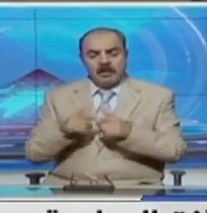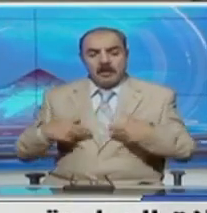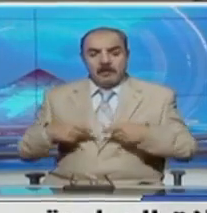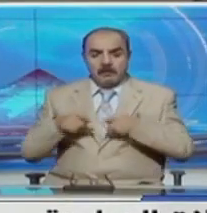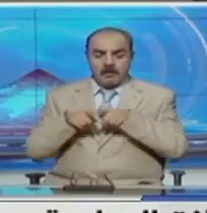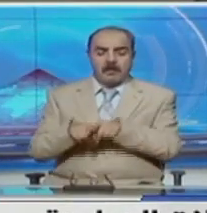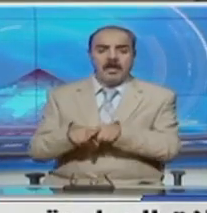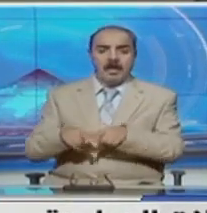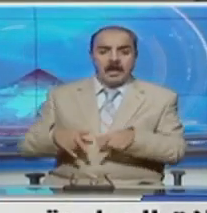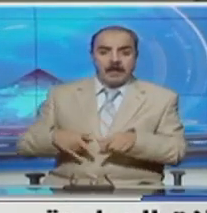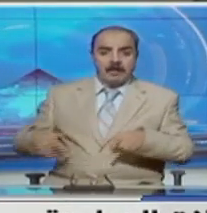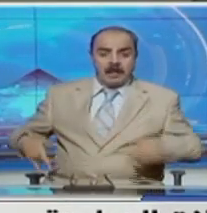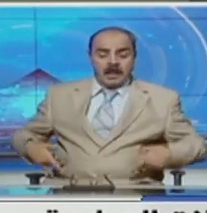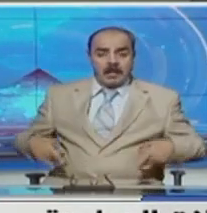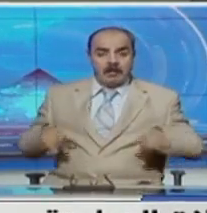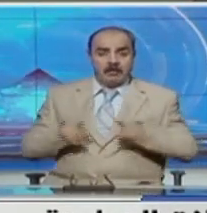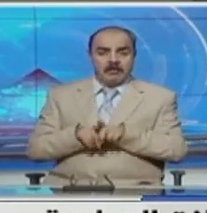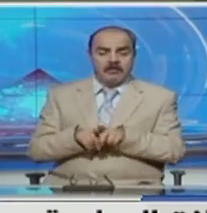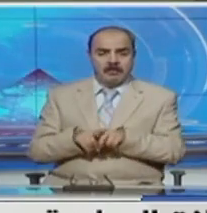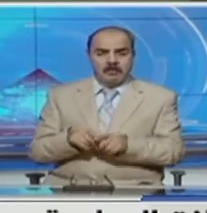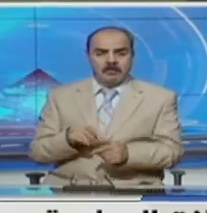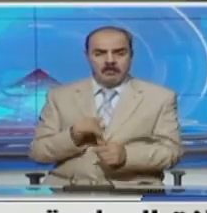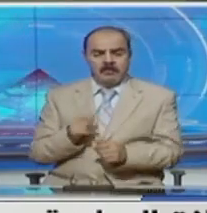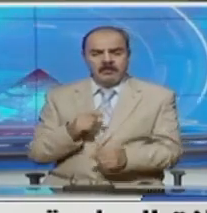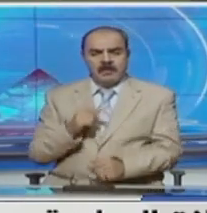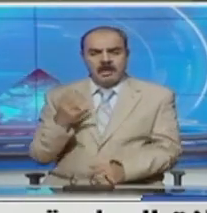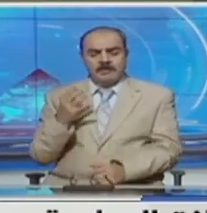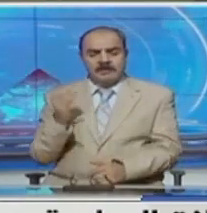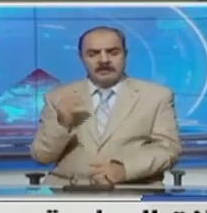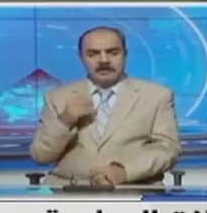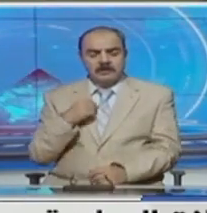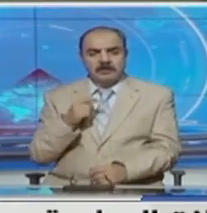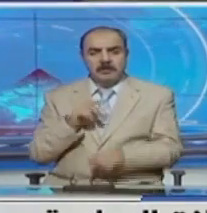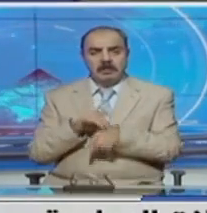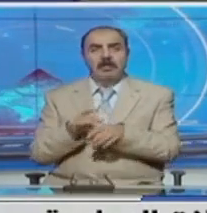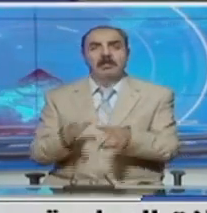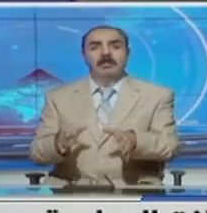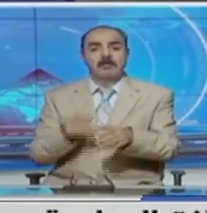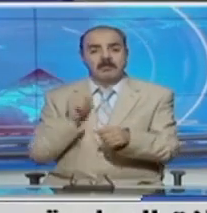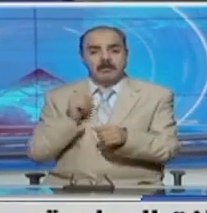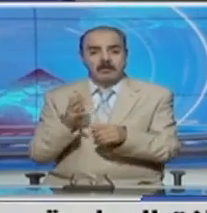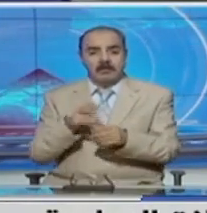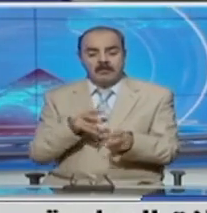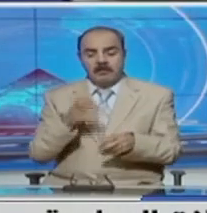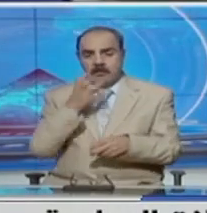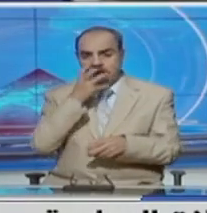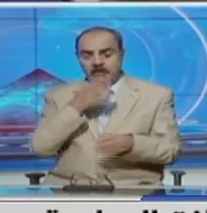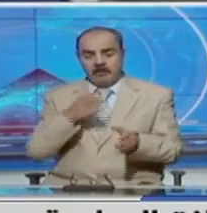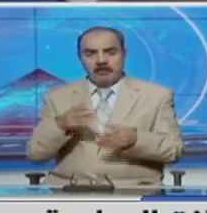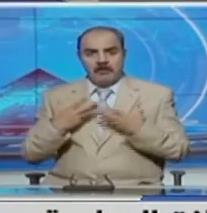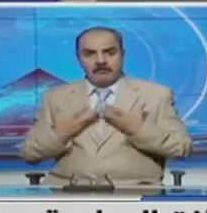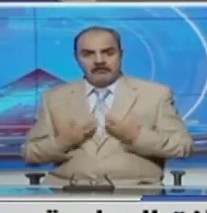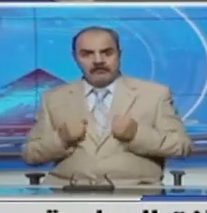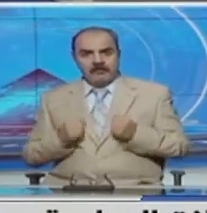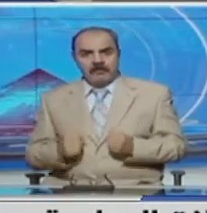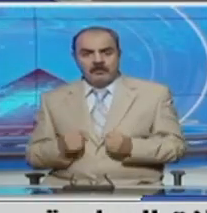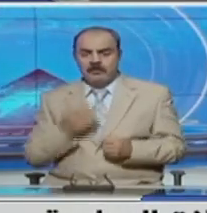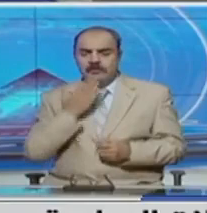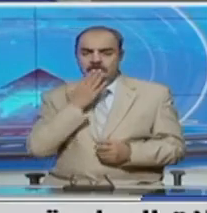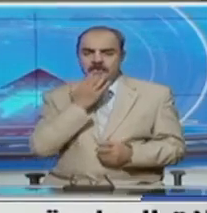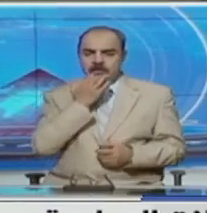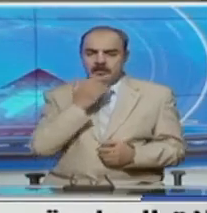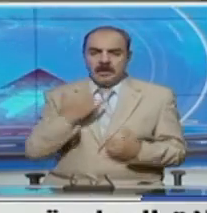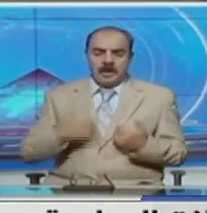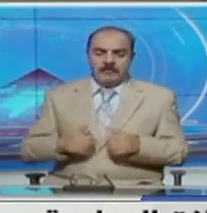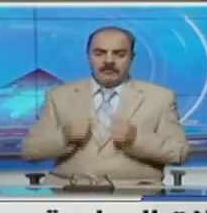بعض؟ كل الغيبوبة بيجيني كل 5 أيام، هتحشف في الرعاية. هما برضو خدموني وكانوا بيدخلوني الرعاية وبتاع، والحمد لله رضا.